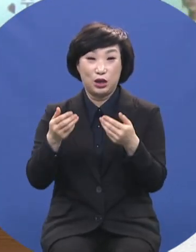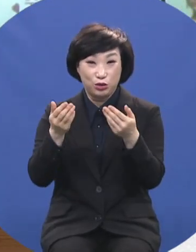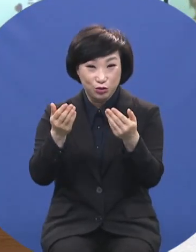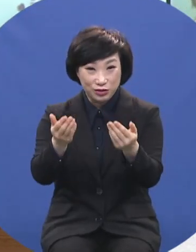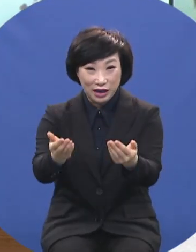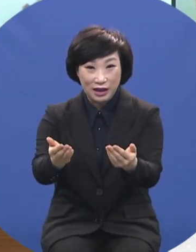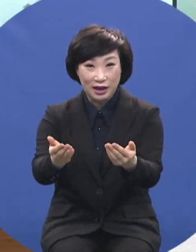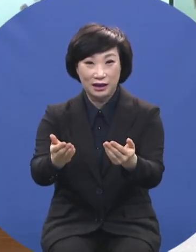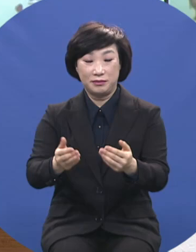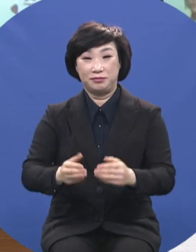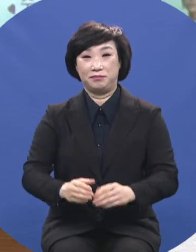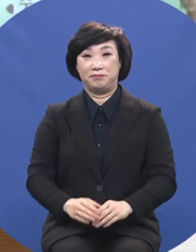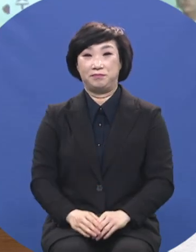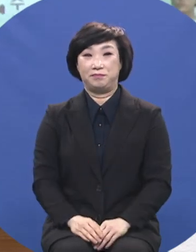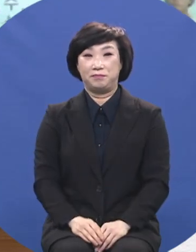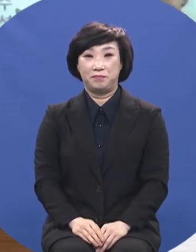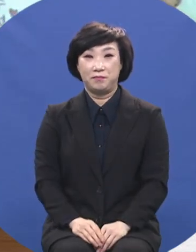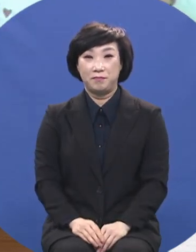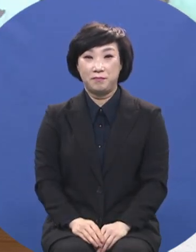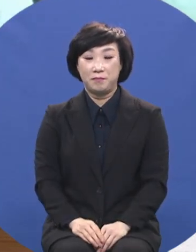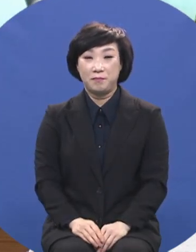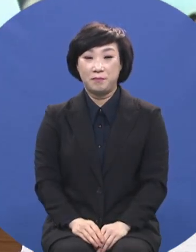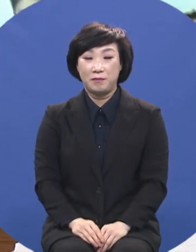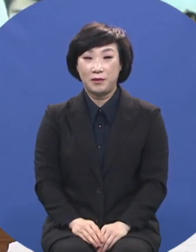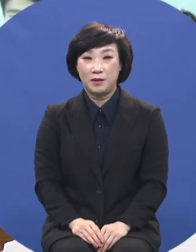하자 하시고